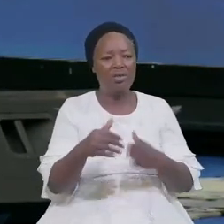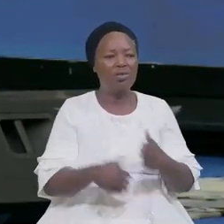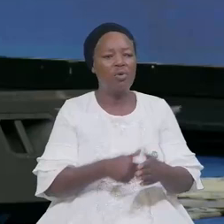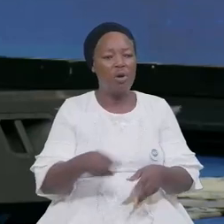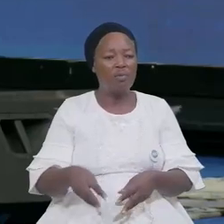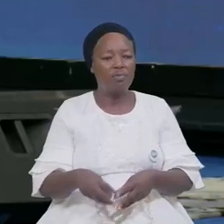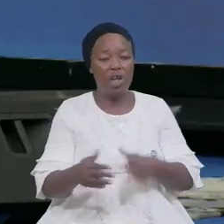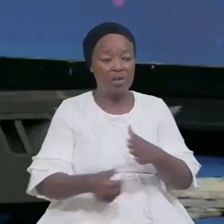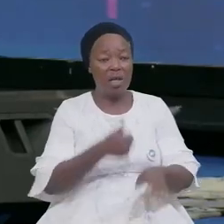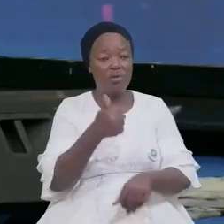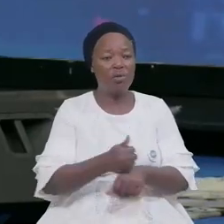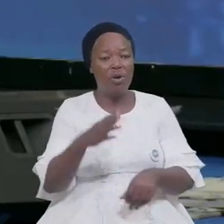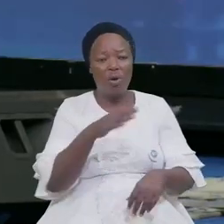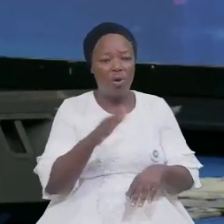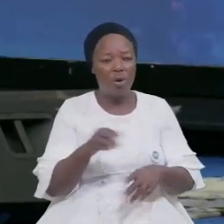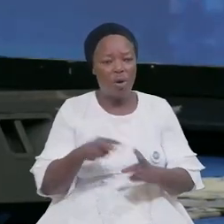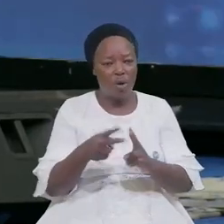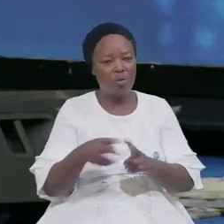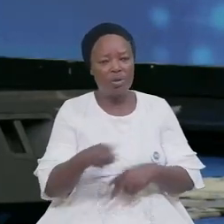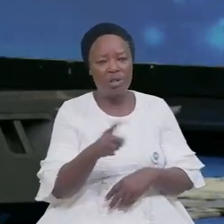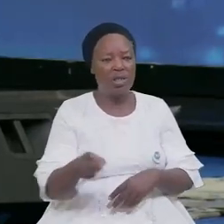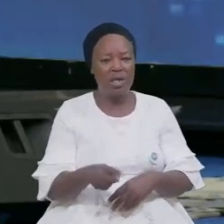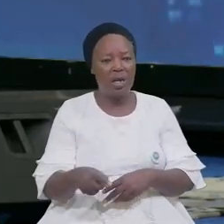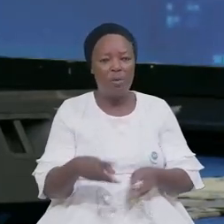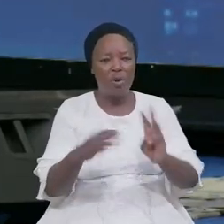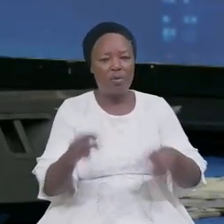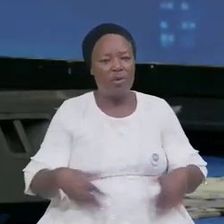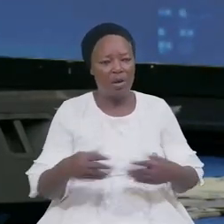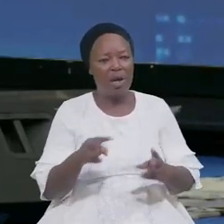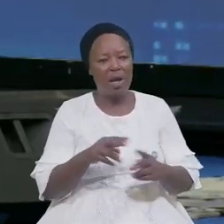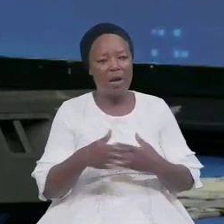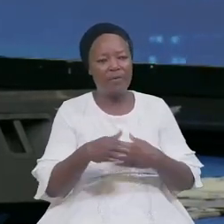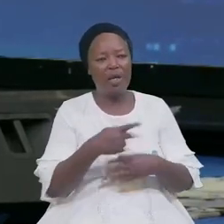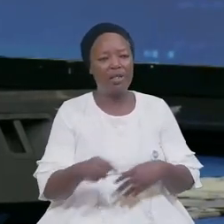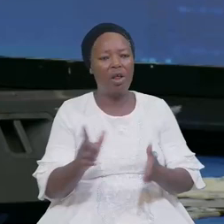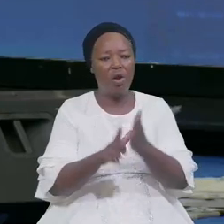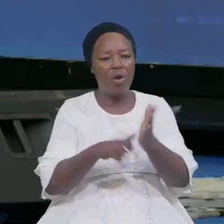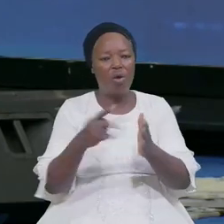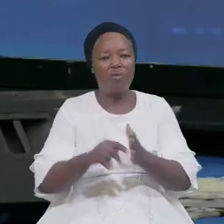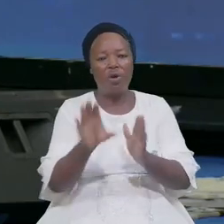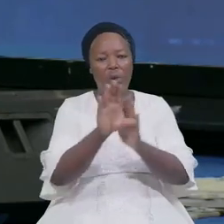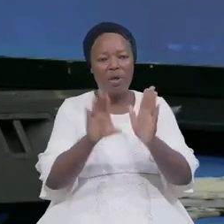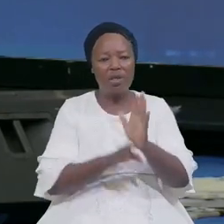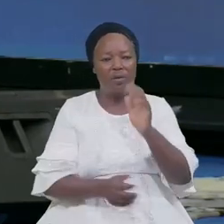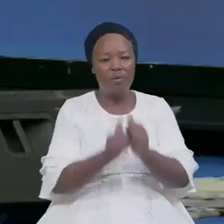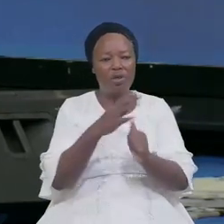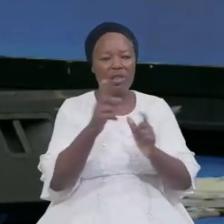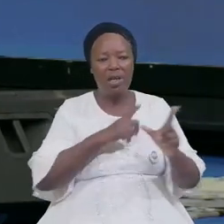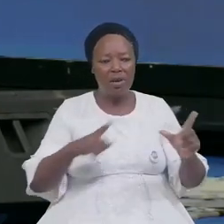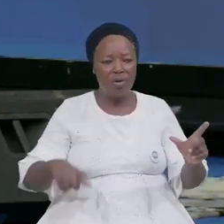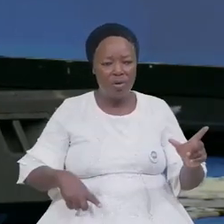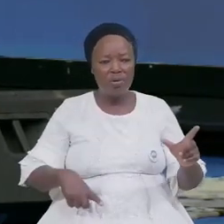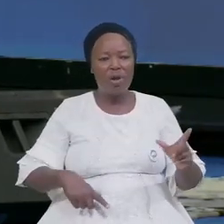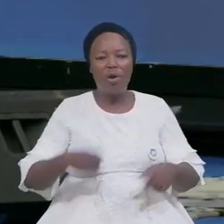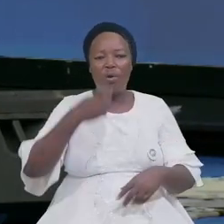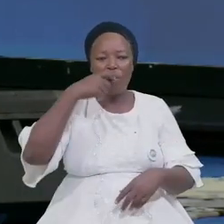Et ils ne se conforment ni à leur loi et à leur ordonnance, ni à la loi et au commandement prescrit par